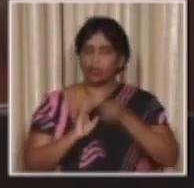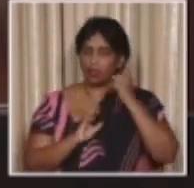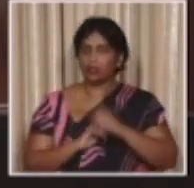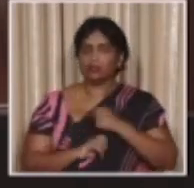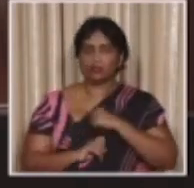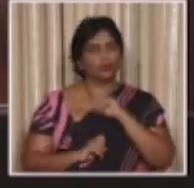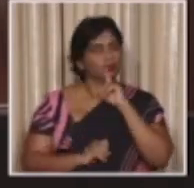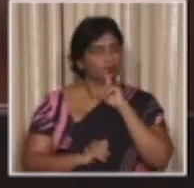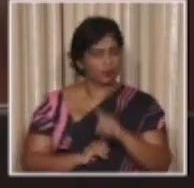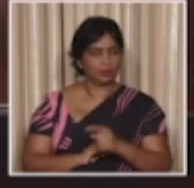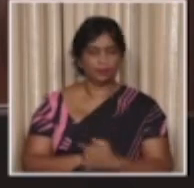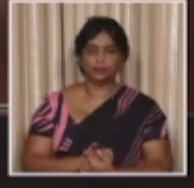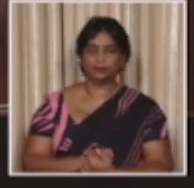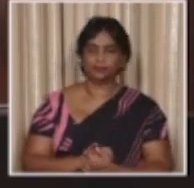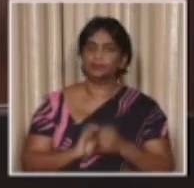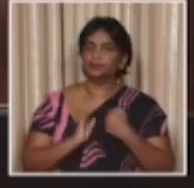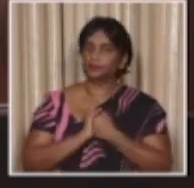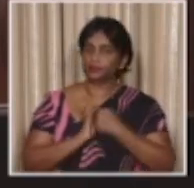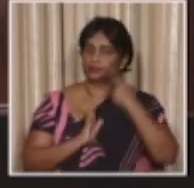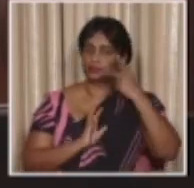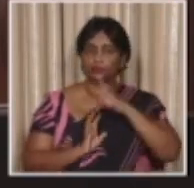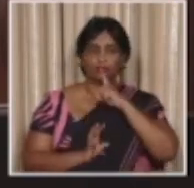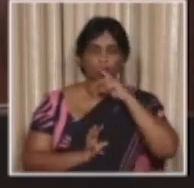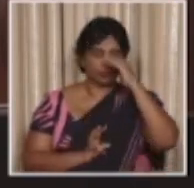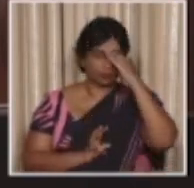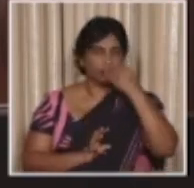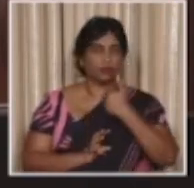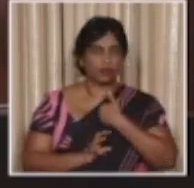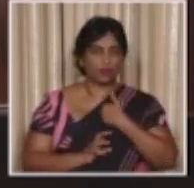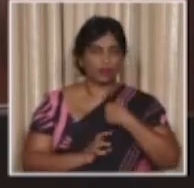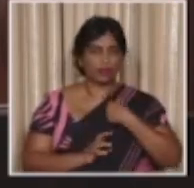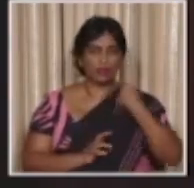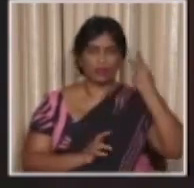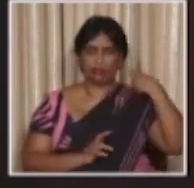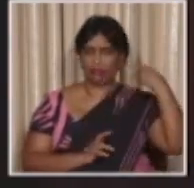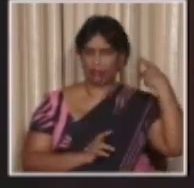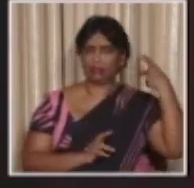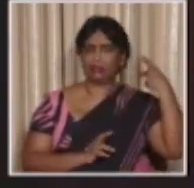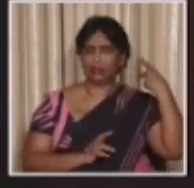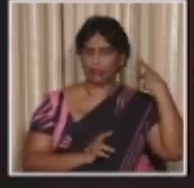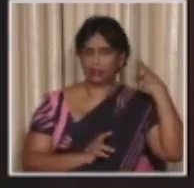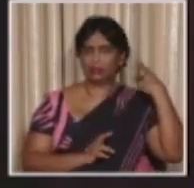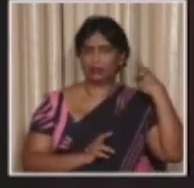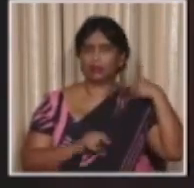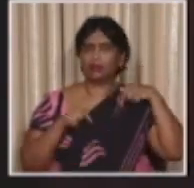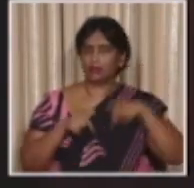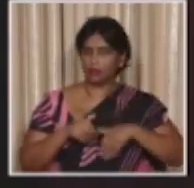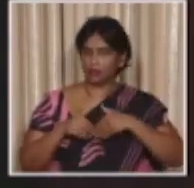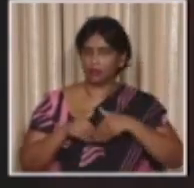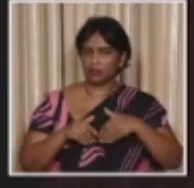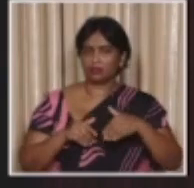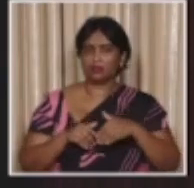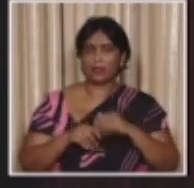මේක ප්‍රකාශ කරන්නේ ගරු නියෝජ්‍ය කතානායකතුමනි මට දැන් දින දෙකකට ඉඳන් අද වෙනකන්